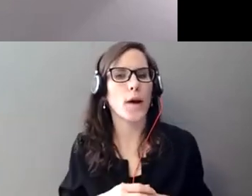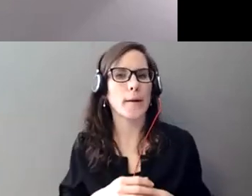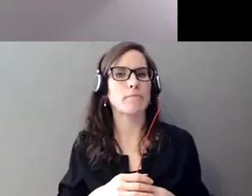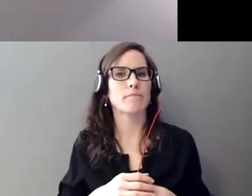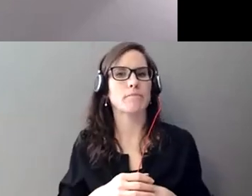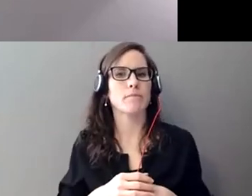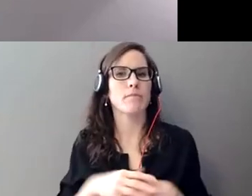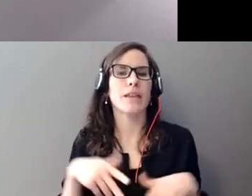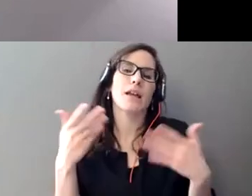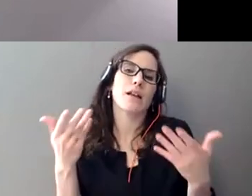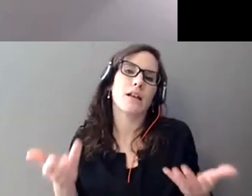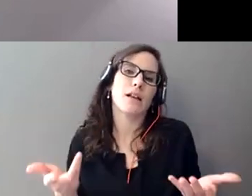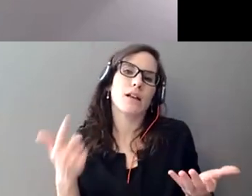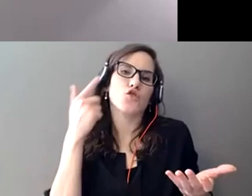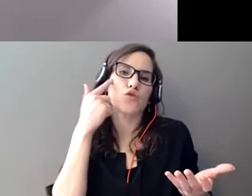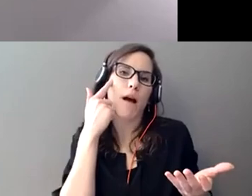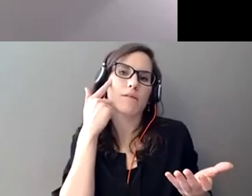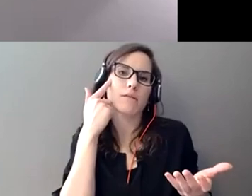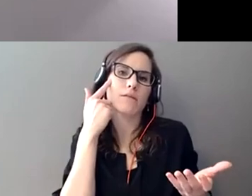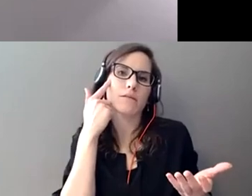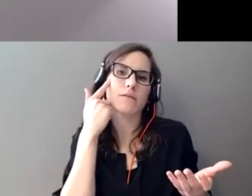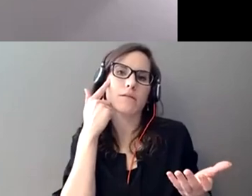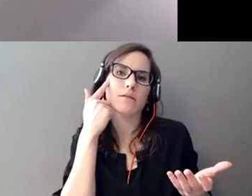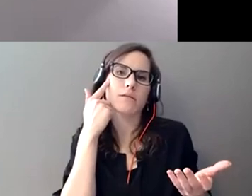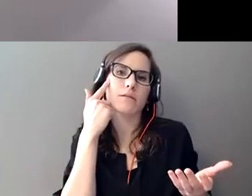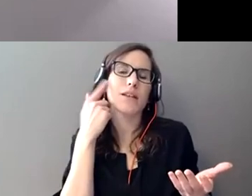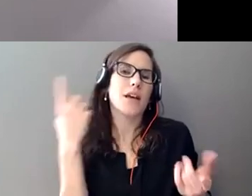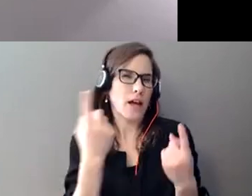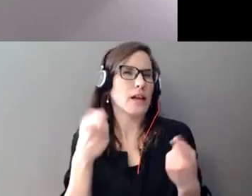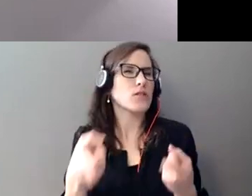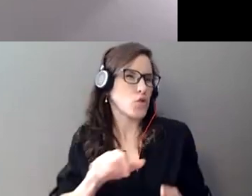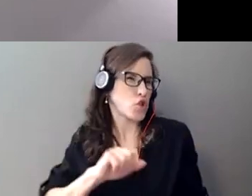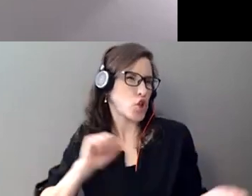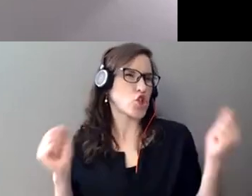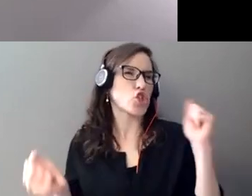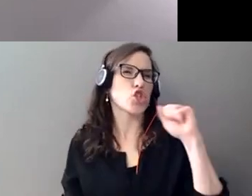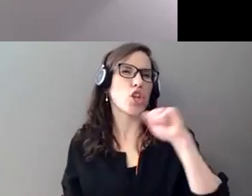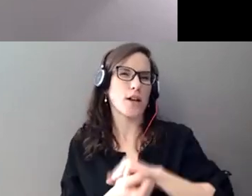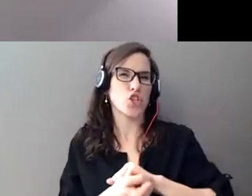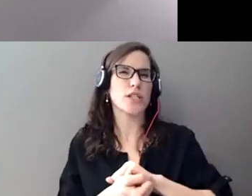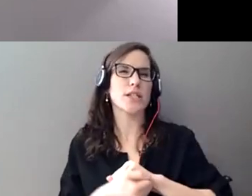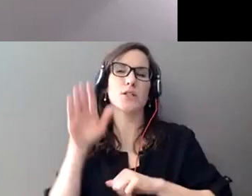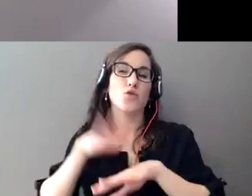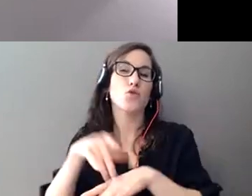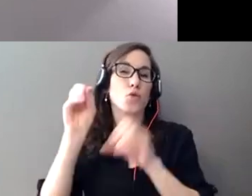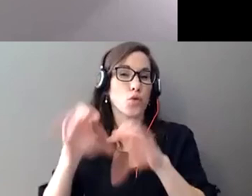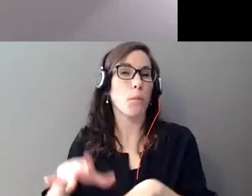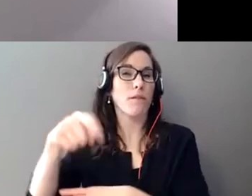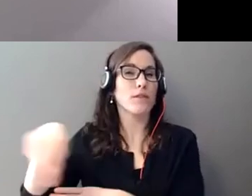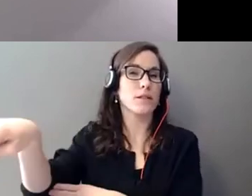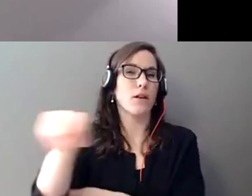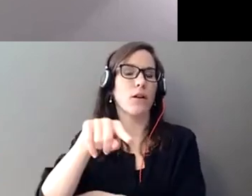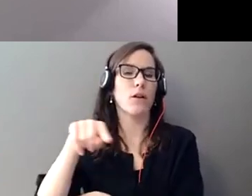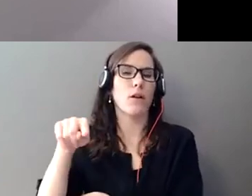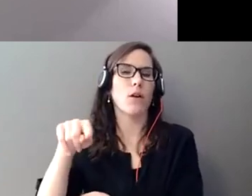c'est je pense quelque chose qui a changé profondément dans le corps enseignant chez les enseignants c